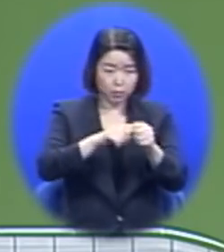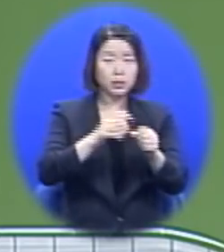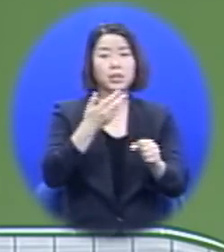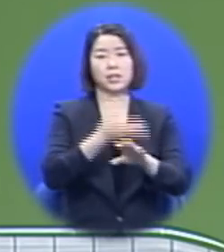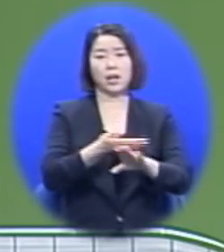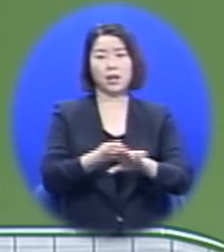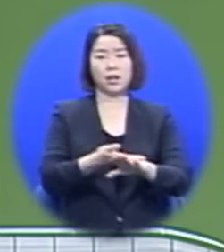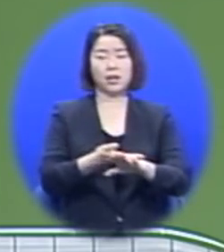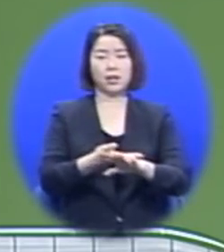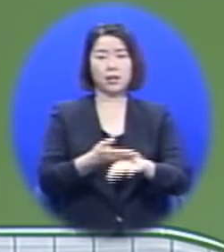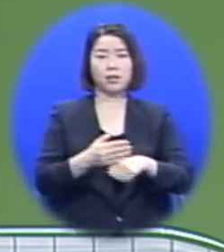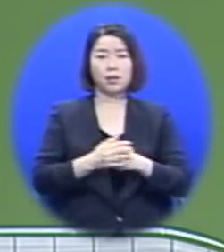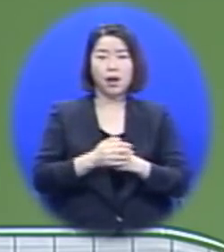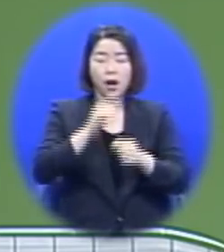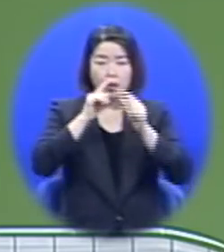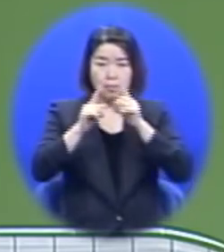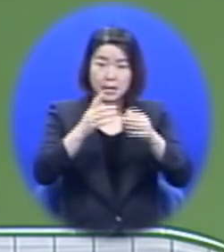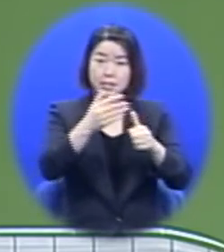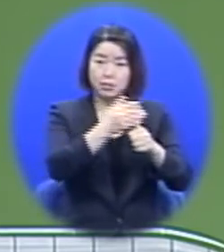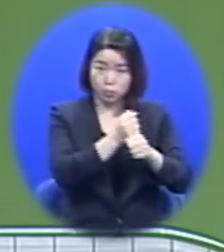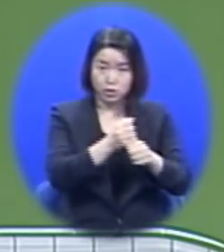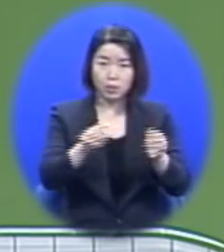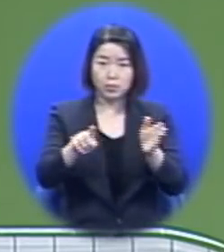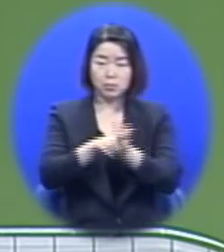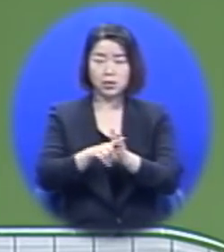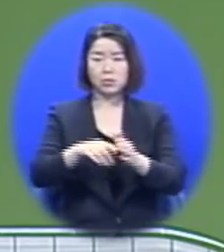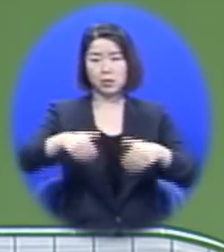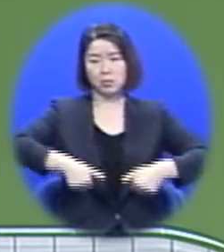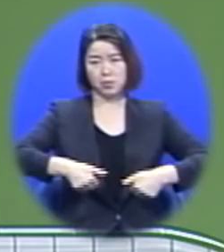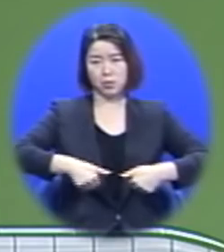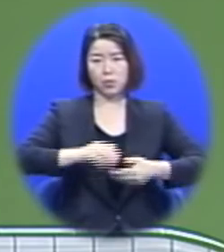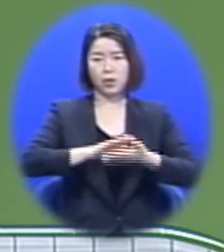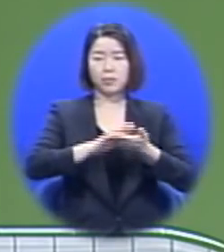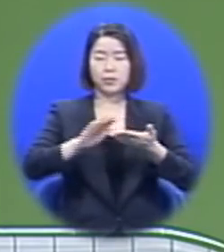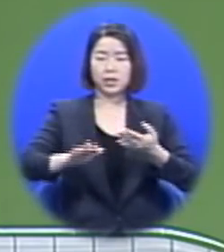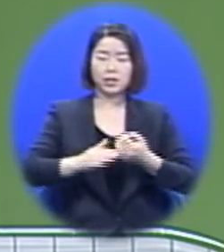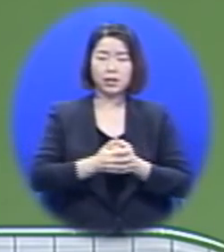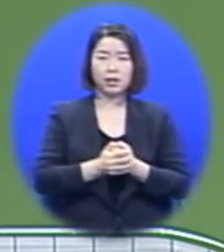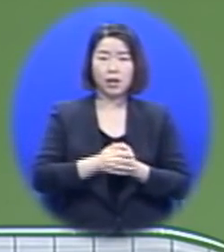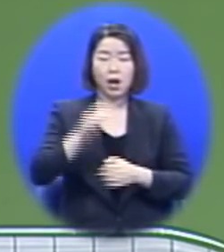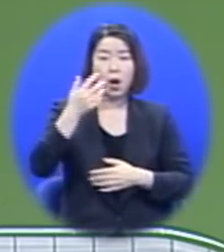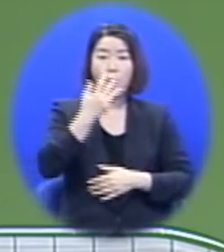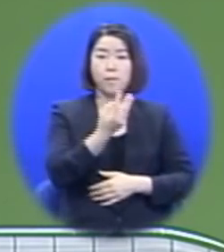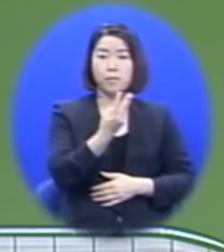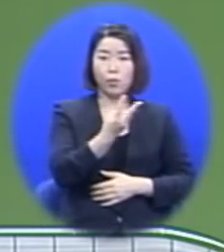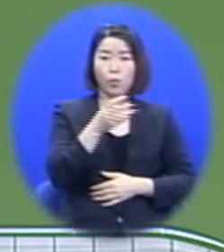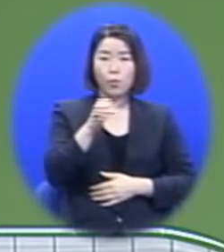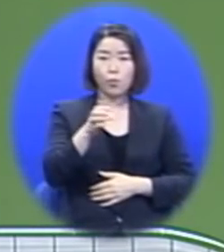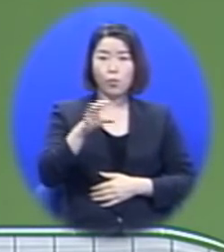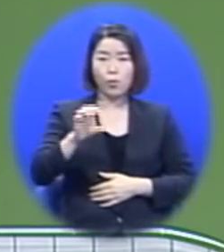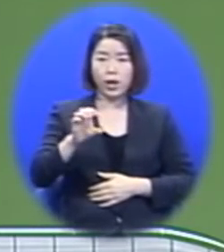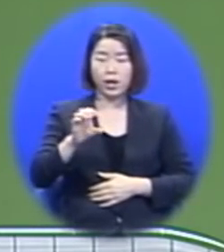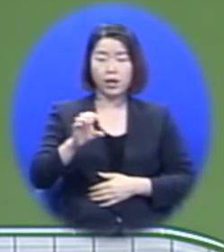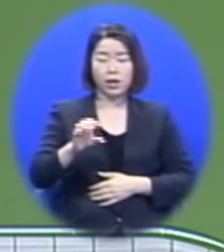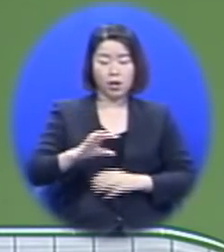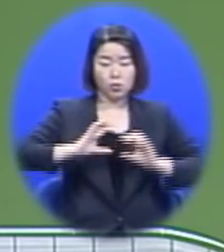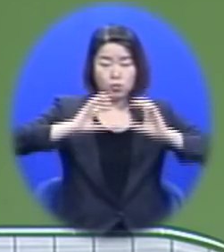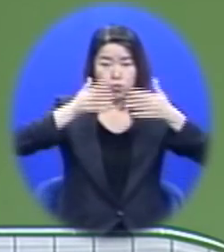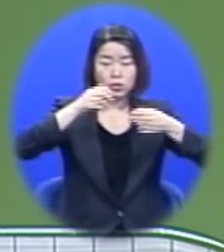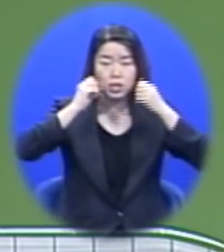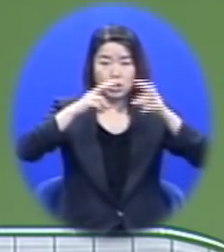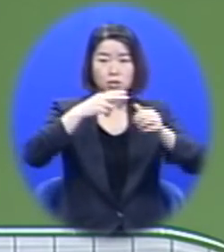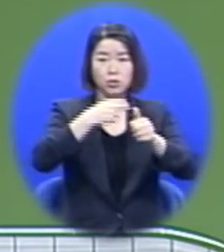겁니다. 말씀을 붙잡는 믿음이 필요합니다. 왜 국제선교회라고 아주 참